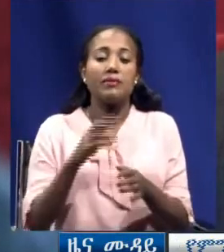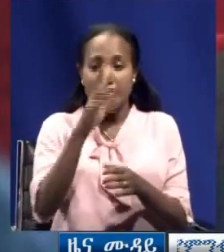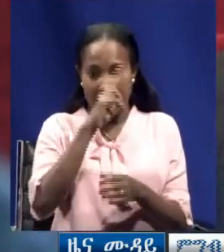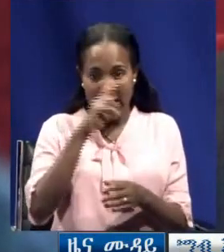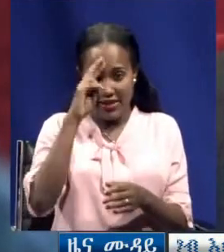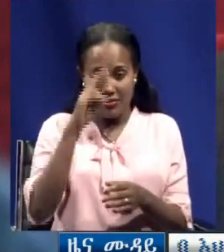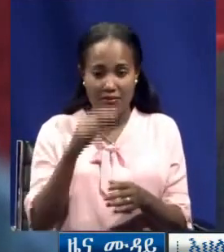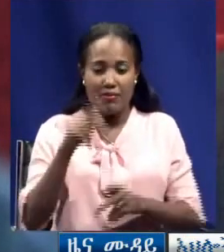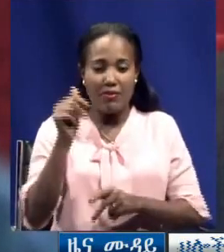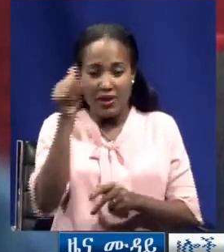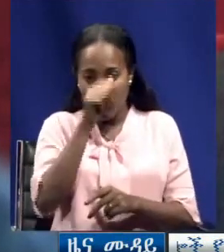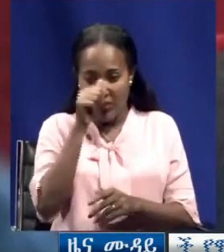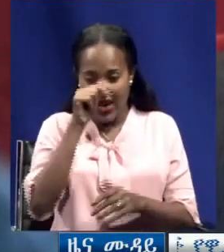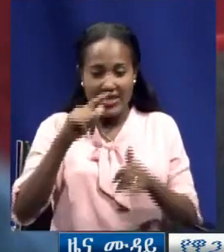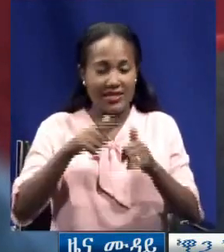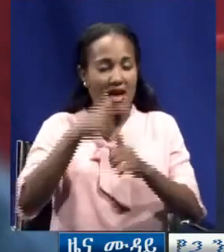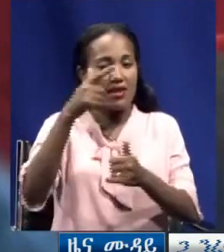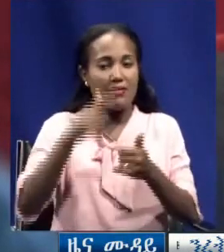ምክንያትም በኢትዮጵያ